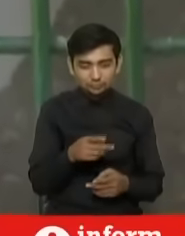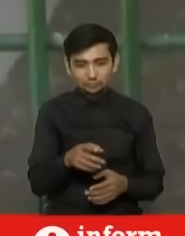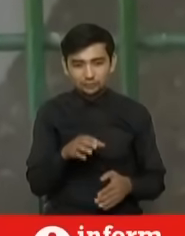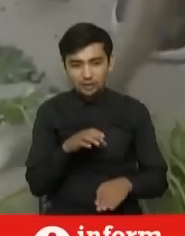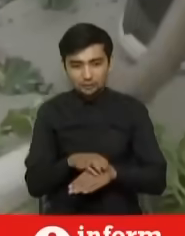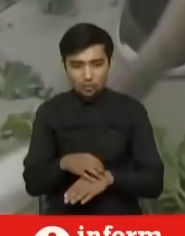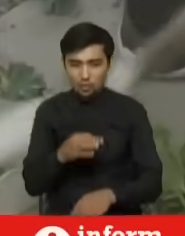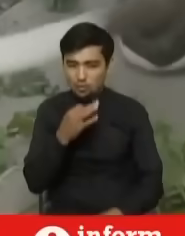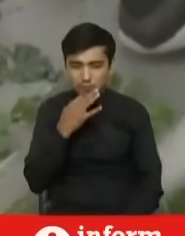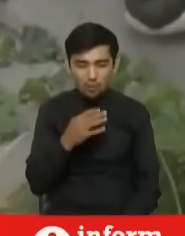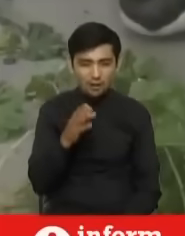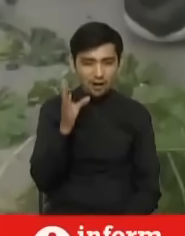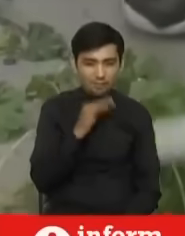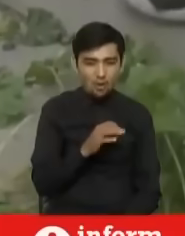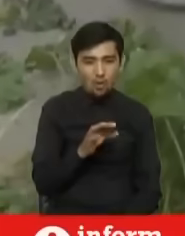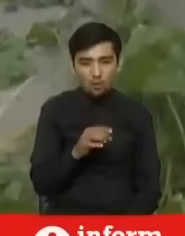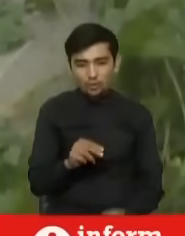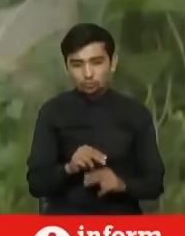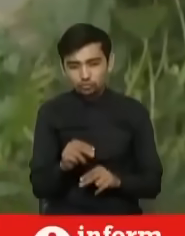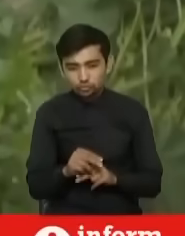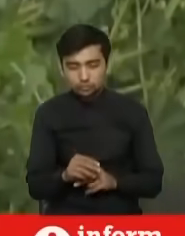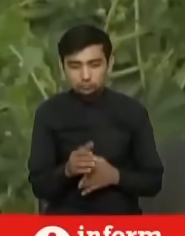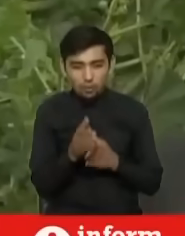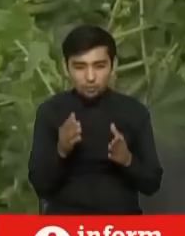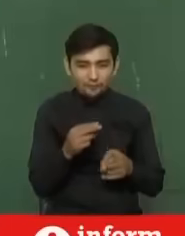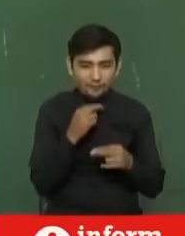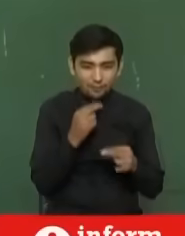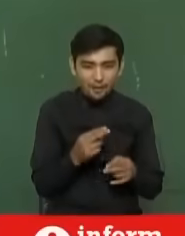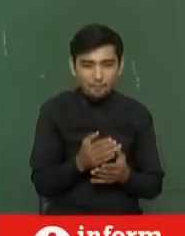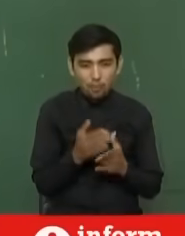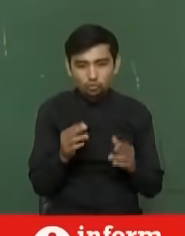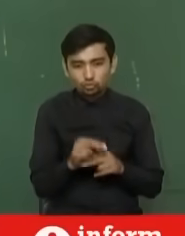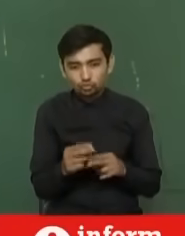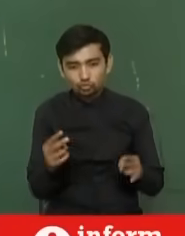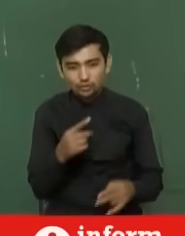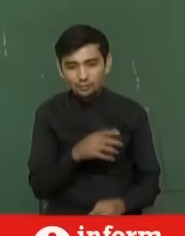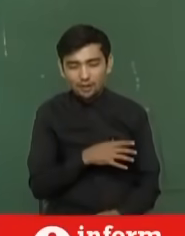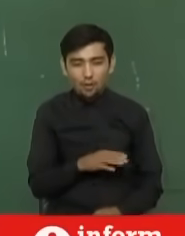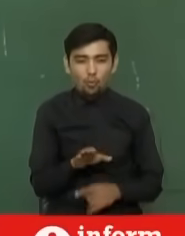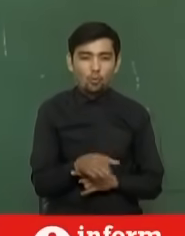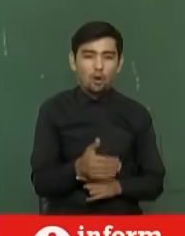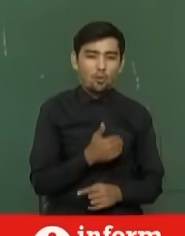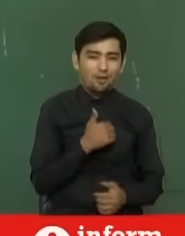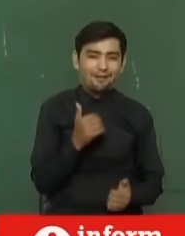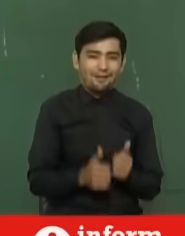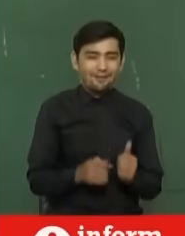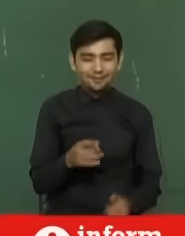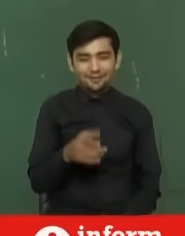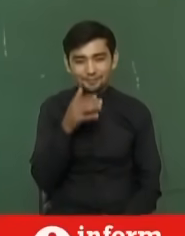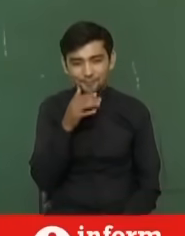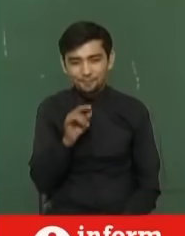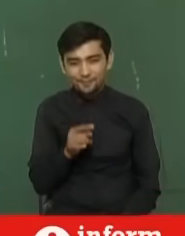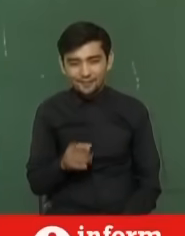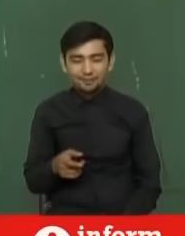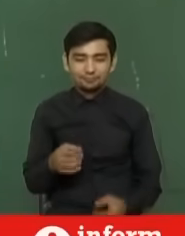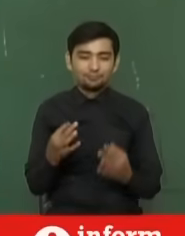деді. Демек, иттерді жаттықтыруға да көп көңіл бөлінгені жөн. Выходишь вот на прогулочку каждый раз. Күшіктерге еркіндік